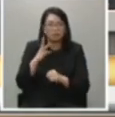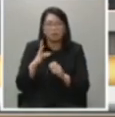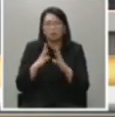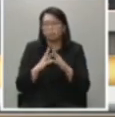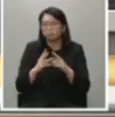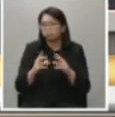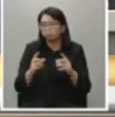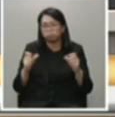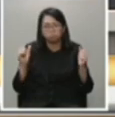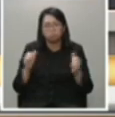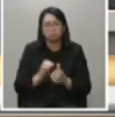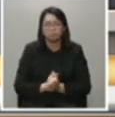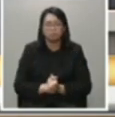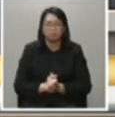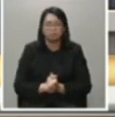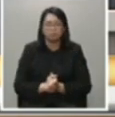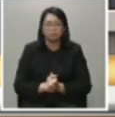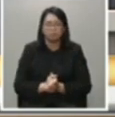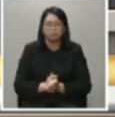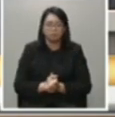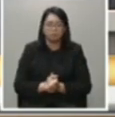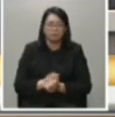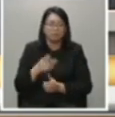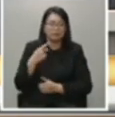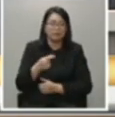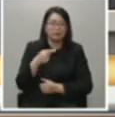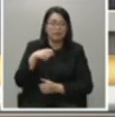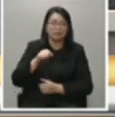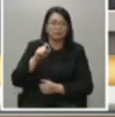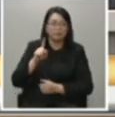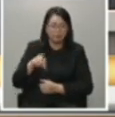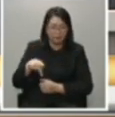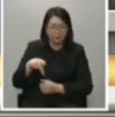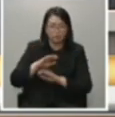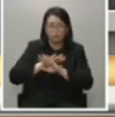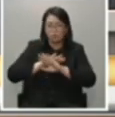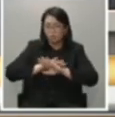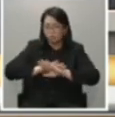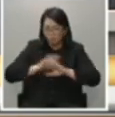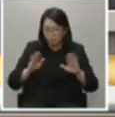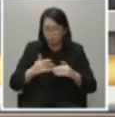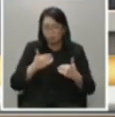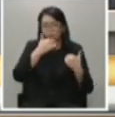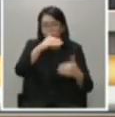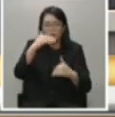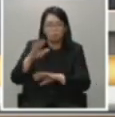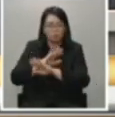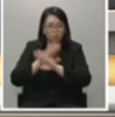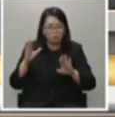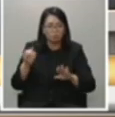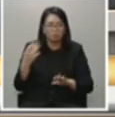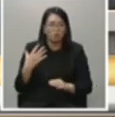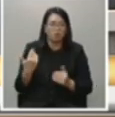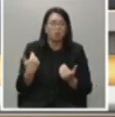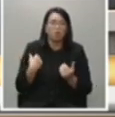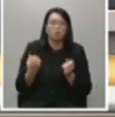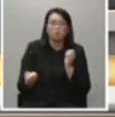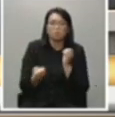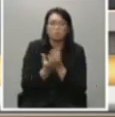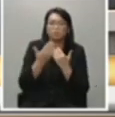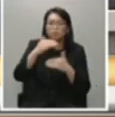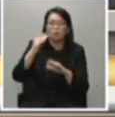ทยเมื่อเราถูกตัดสิทธิ์ GSP ค่ะพลเอกประยุทธ์ก็มาอ้างว่ากระทบการส่งออกเพียงเล็กน้อ